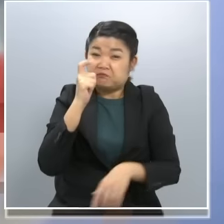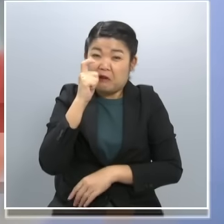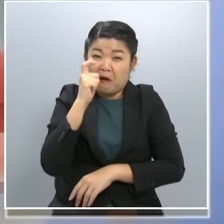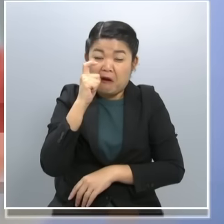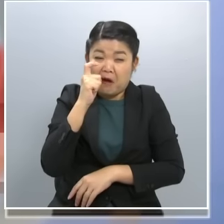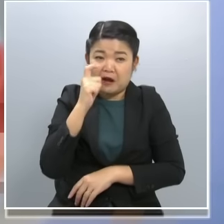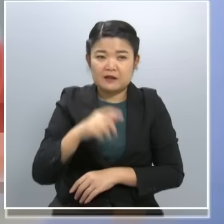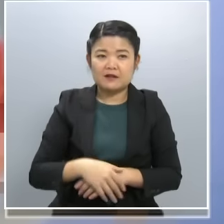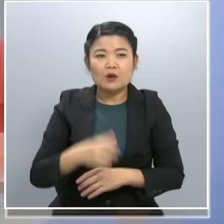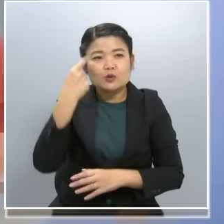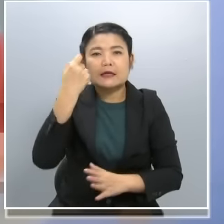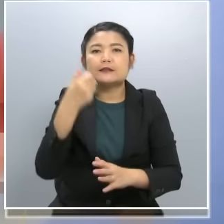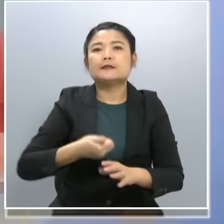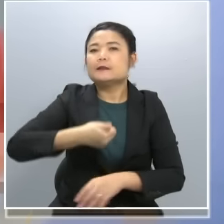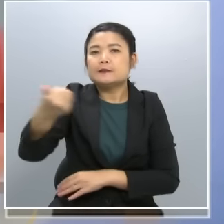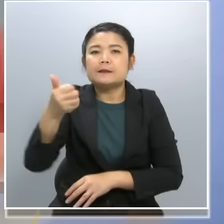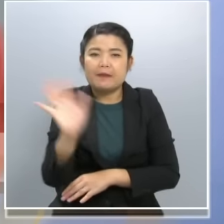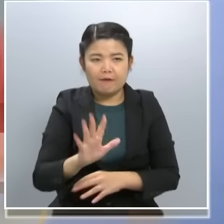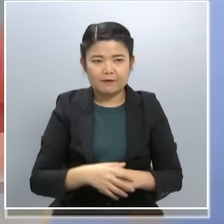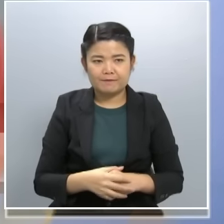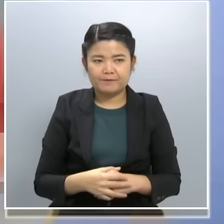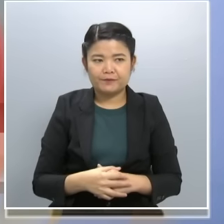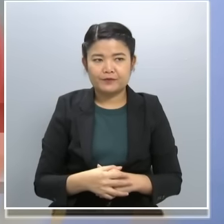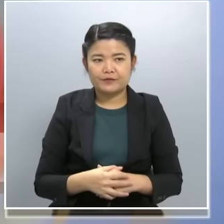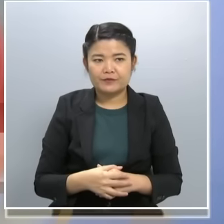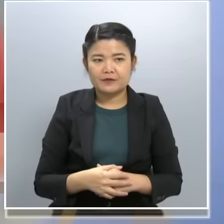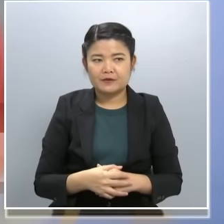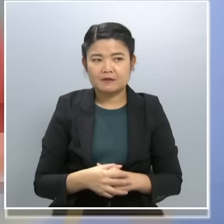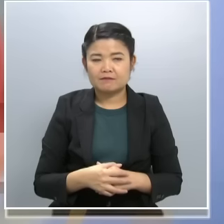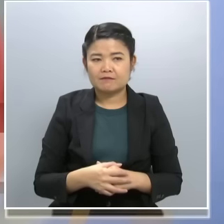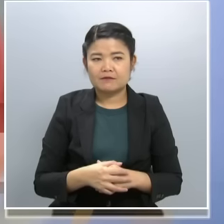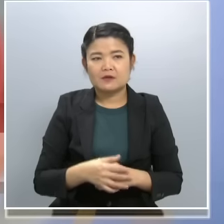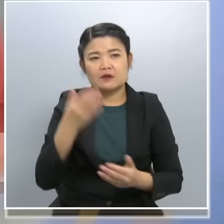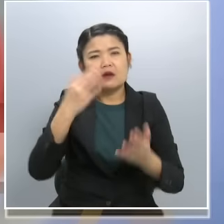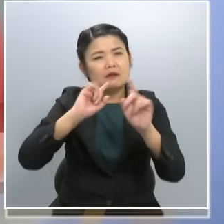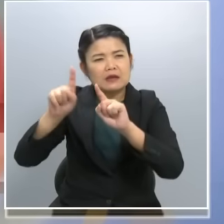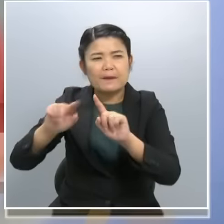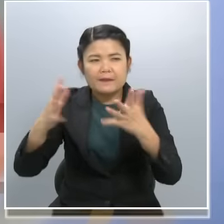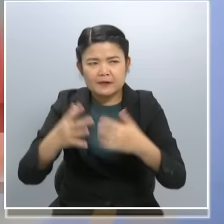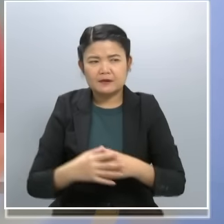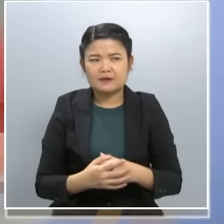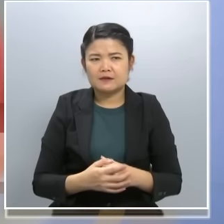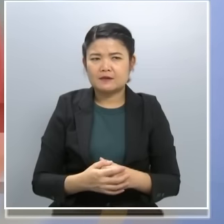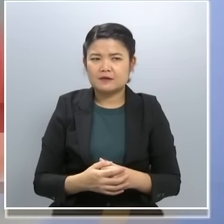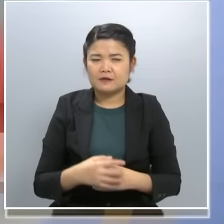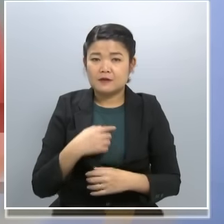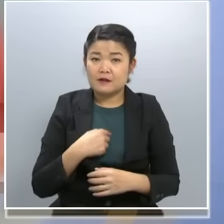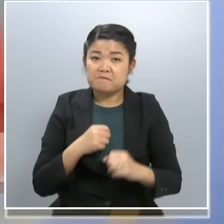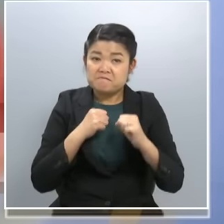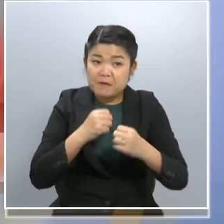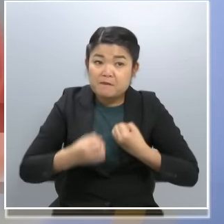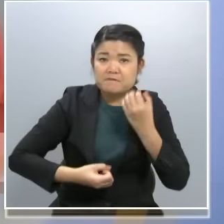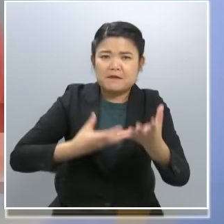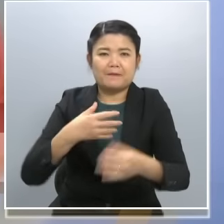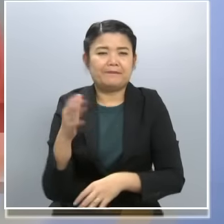อื่นอย่าไปเข้าใจอย่างอื่นนะครับมันไม่มีเรื่องของเพศภาพหรือเรื่องของอะไรก็แล้วแต่ที่พยายามจะสื่อสารกันนะ